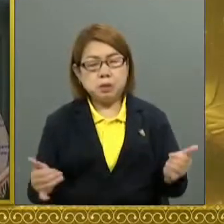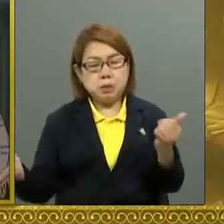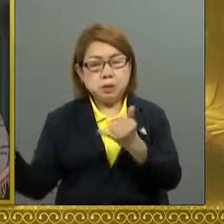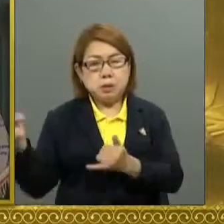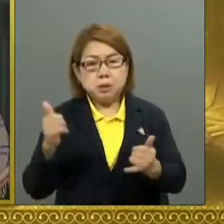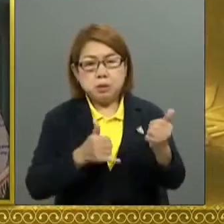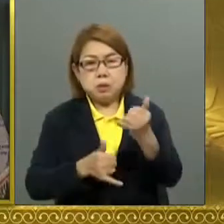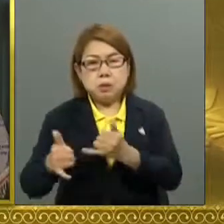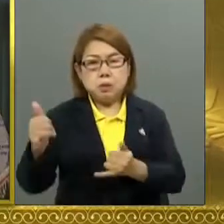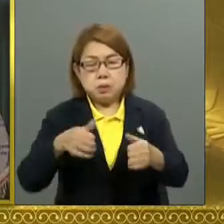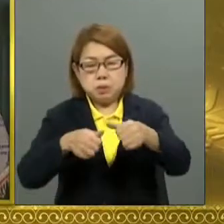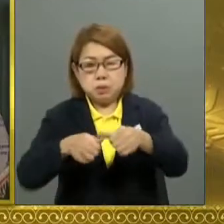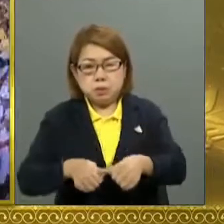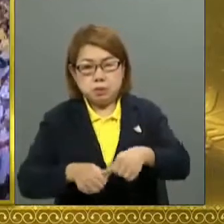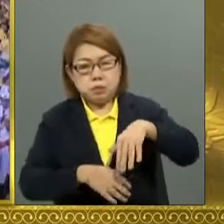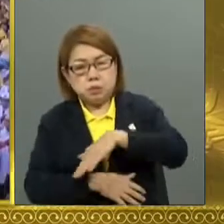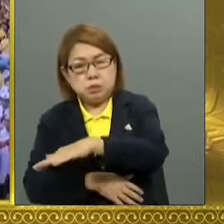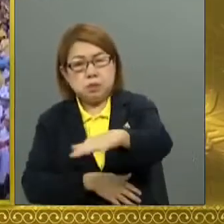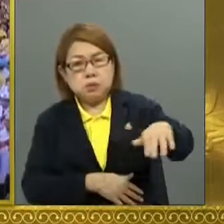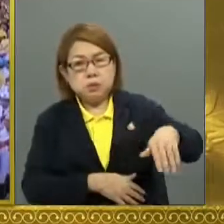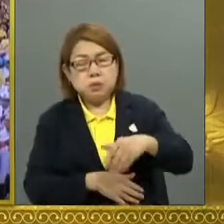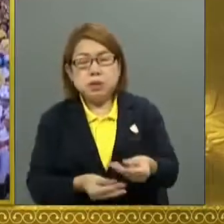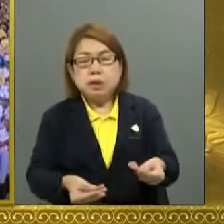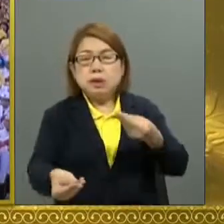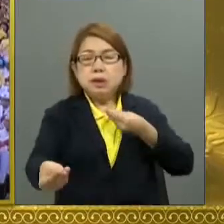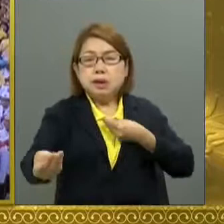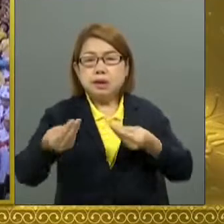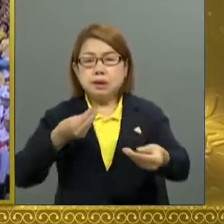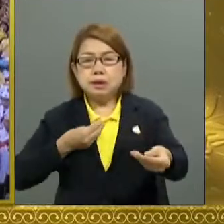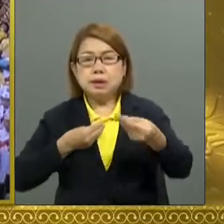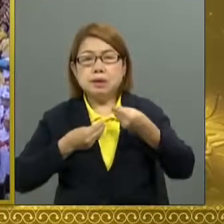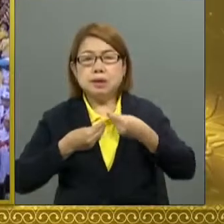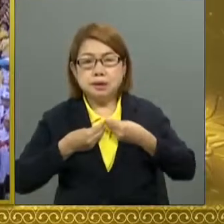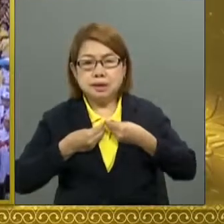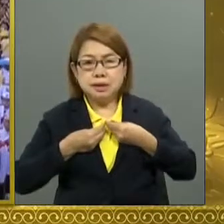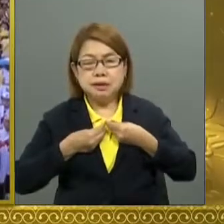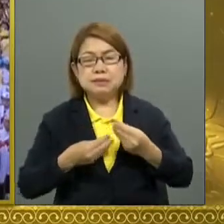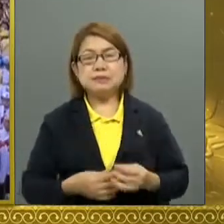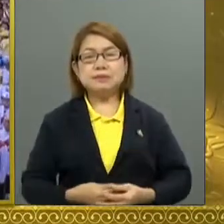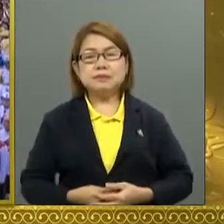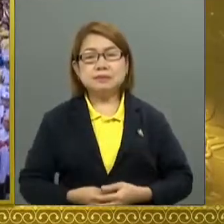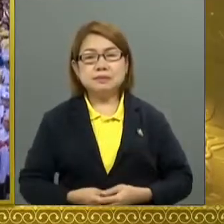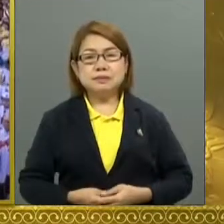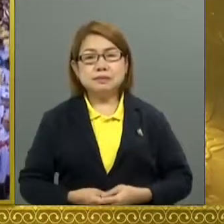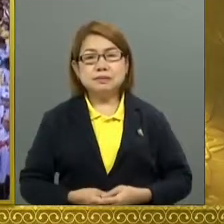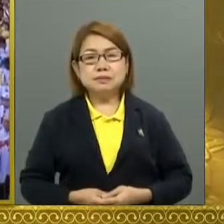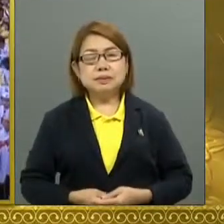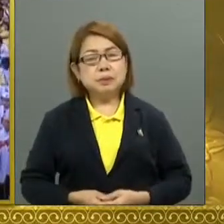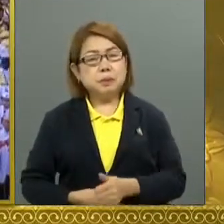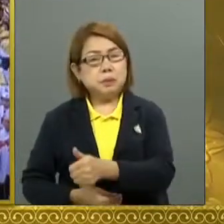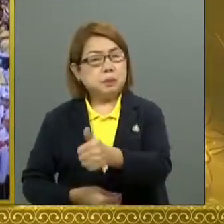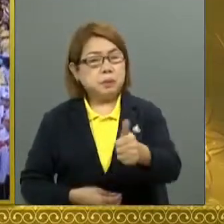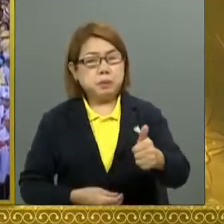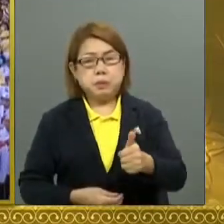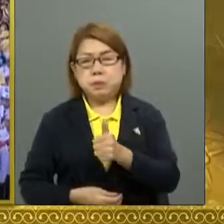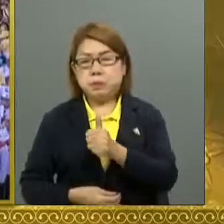ณที่นี้เพื่ออวยชัยให้พรแก่ข้าพเจ้าด้วยน้ำใจไมต